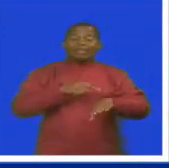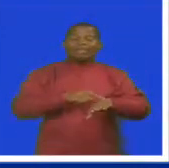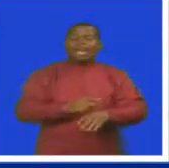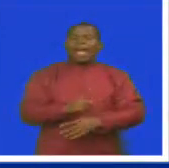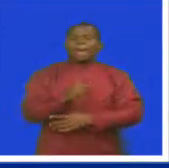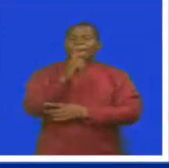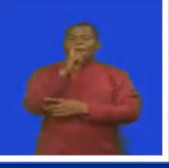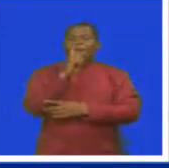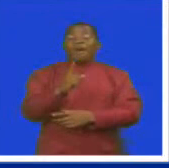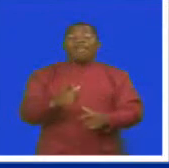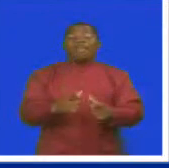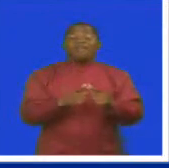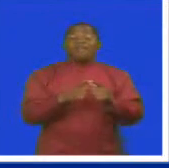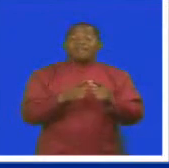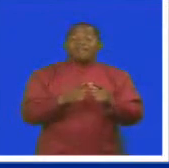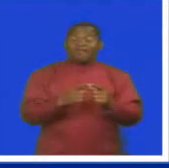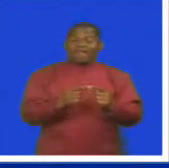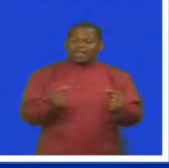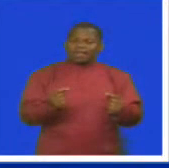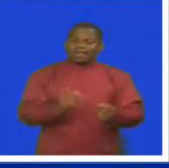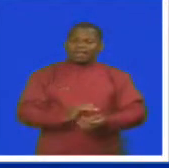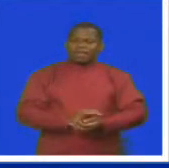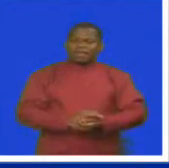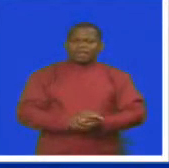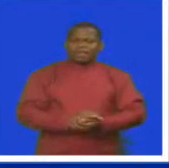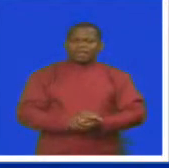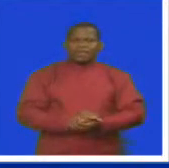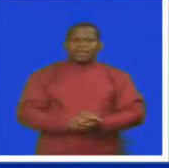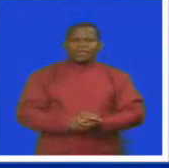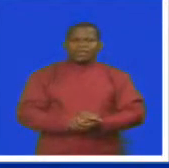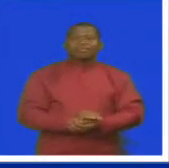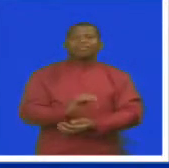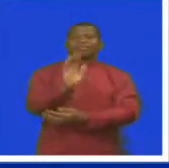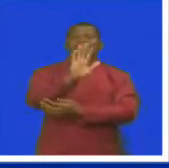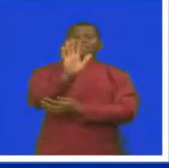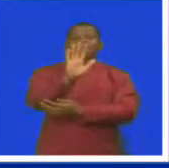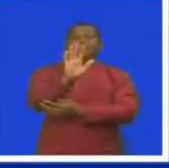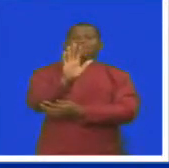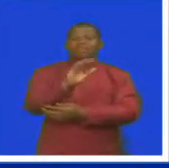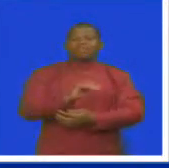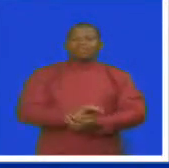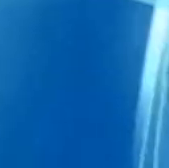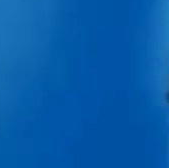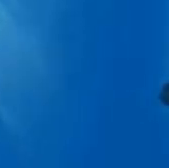siyathemba sinfokothe kakhulu ukuhlasana nathi igcibekane iphephe kuwo umkhuhlane ye COVID-19 isale kahle.